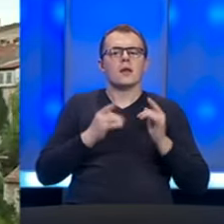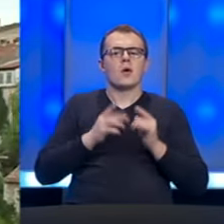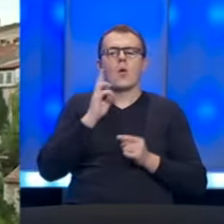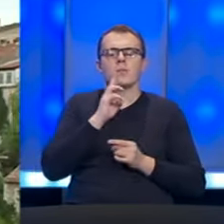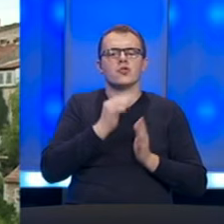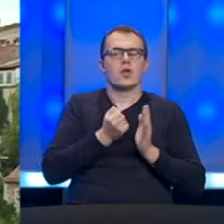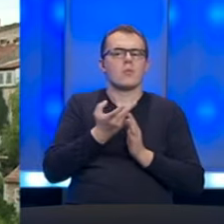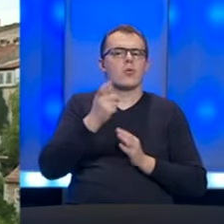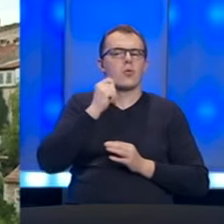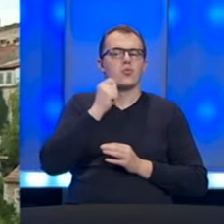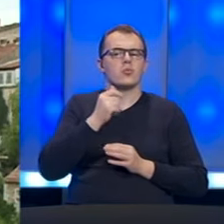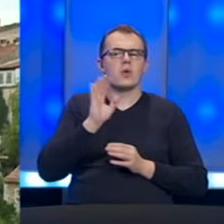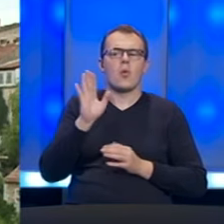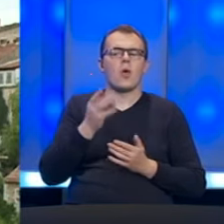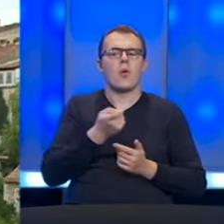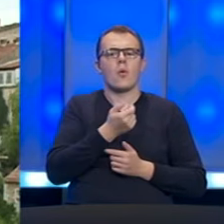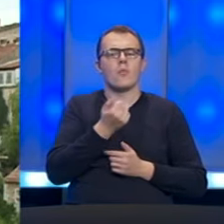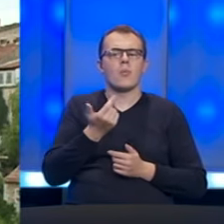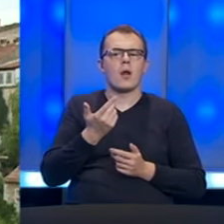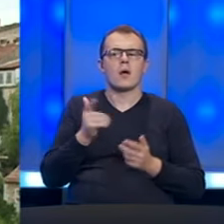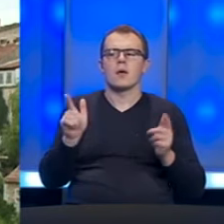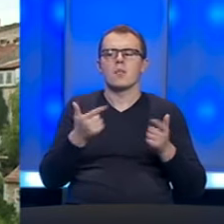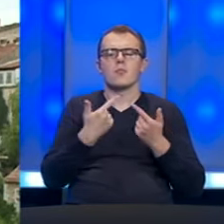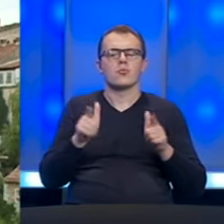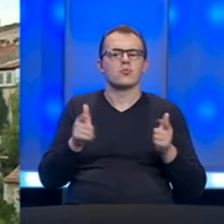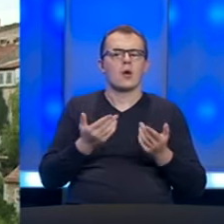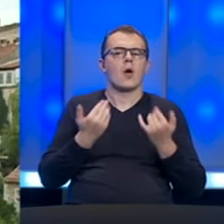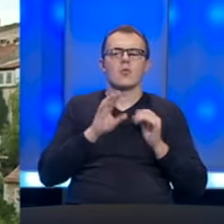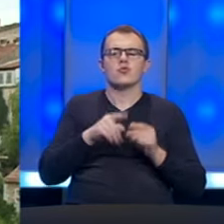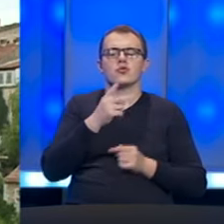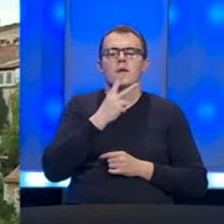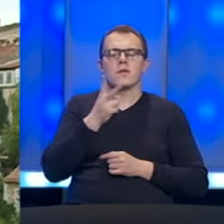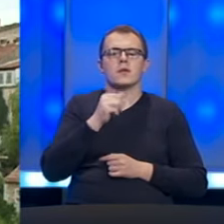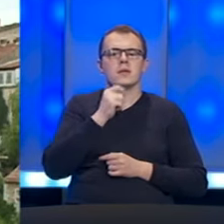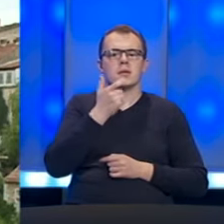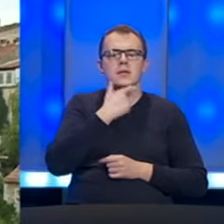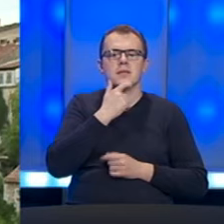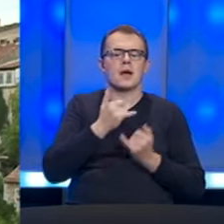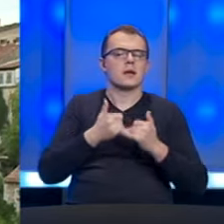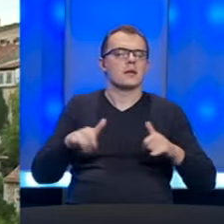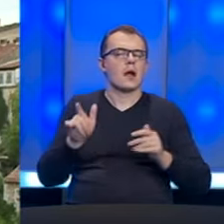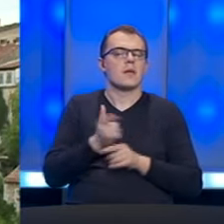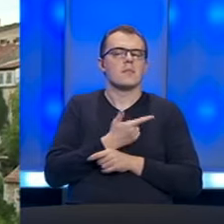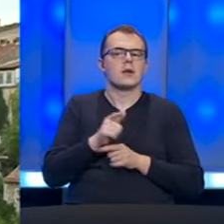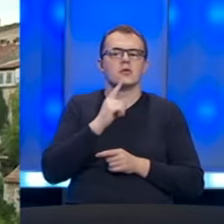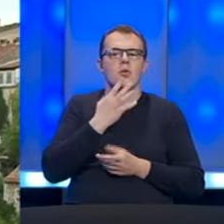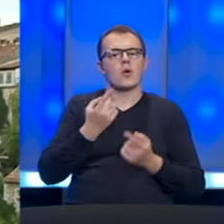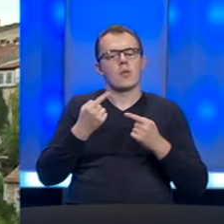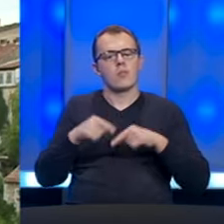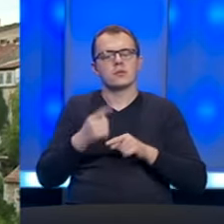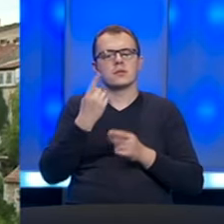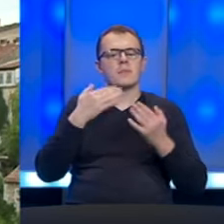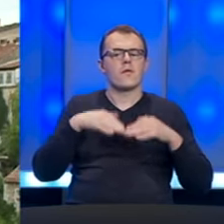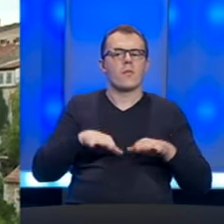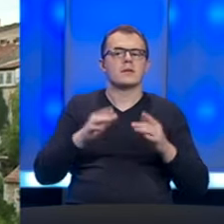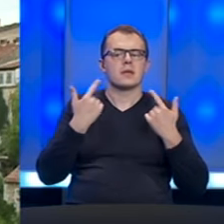ljudi, onako pomalo je i pusto, a pust je, evo, kao što možete vidjeti, i stari grad koji posebno za